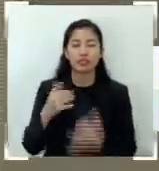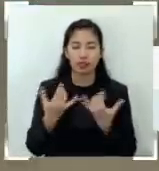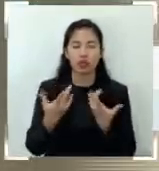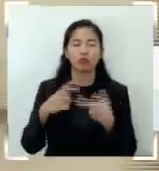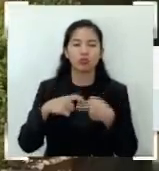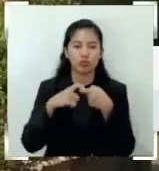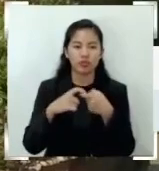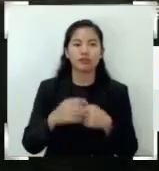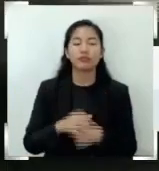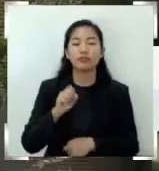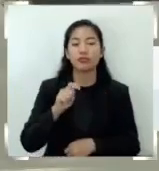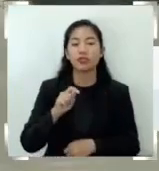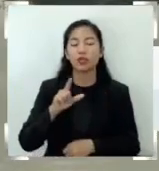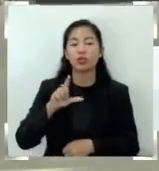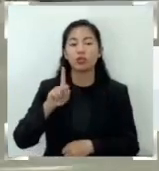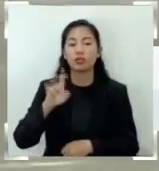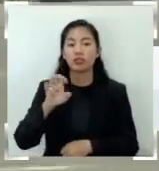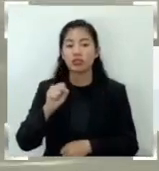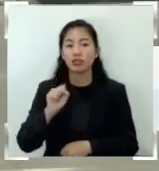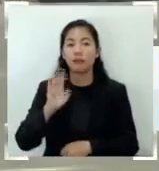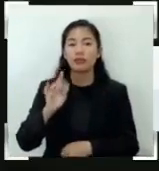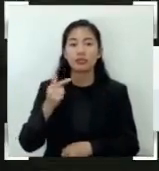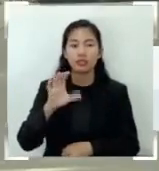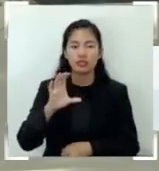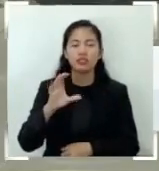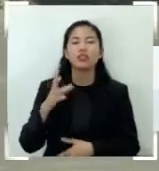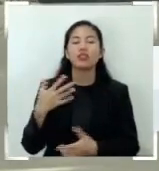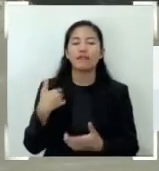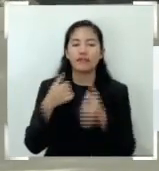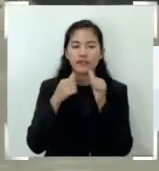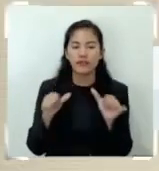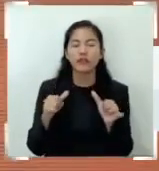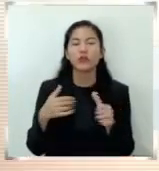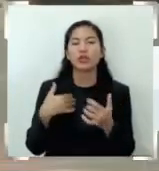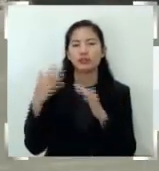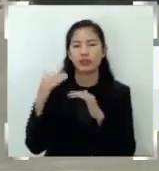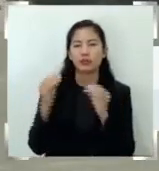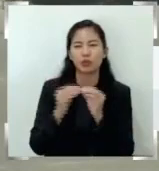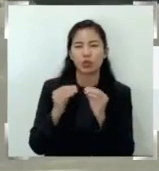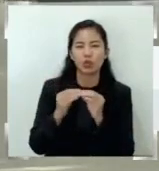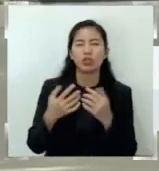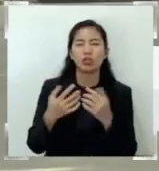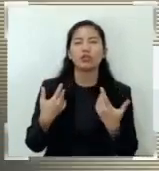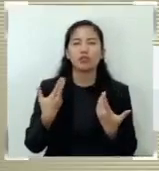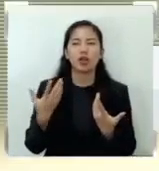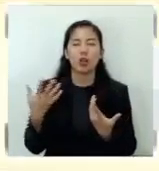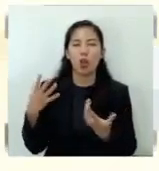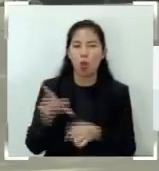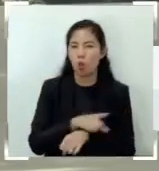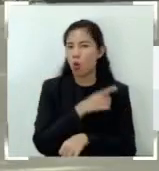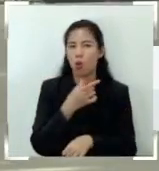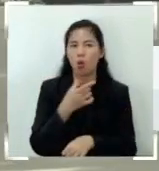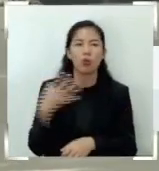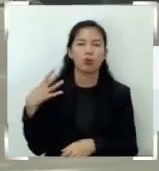BGC na asahan ng mas mahabang paghihintay para sa mga magpapakonsulta sa mga COVID-related symptoms sa kanilang emergency room dahil